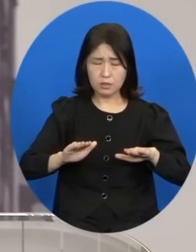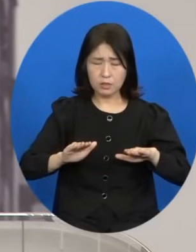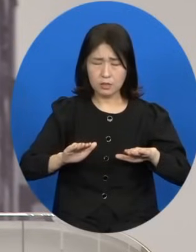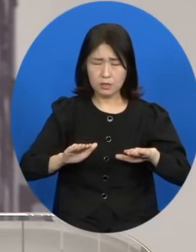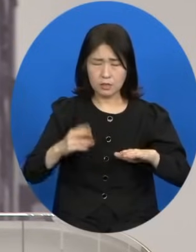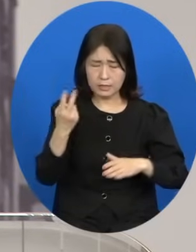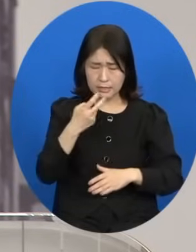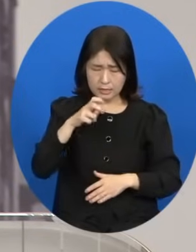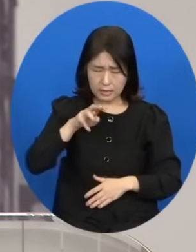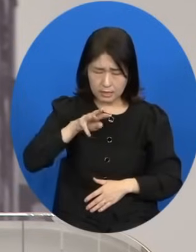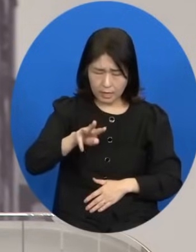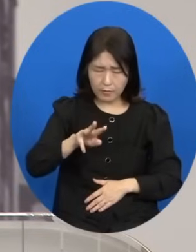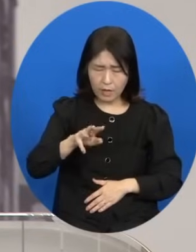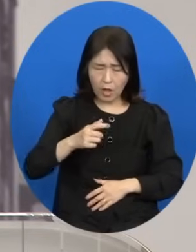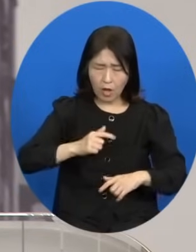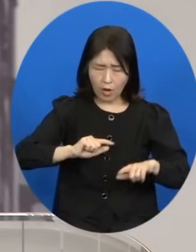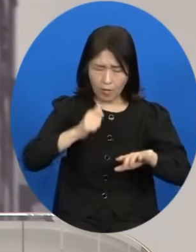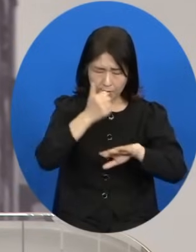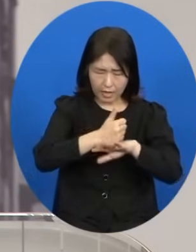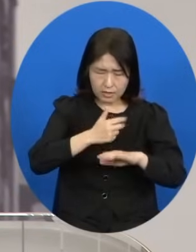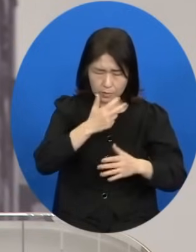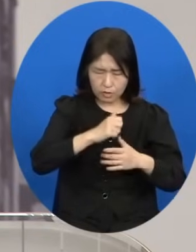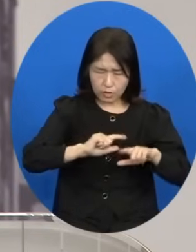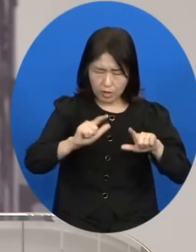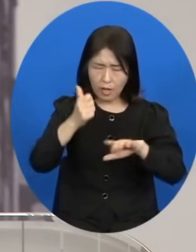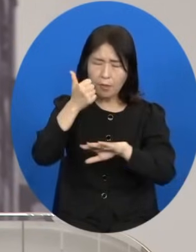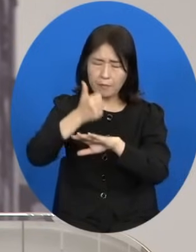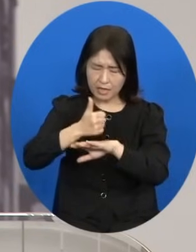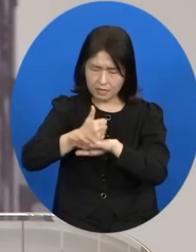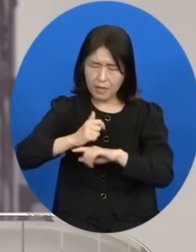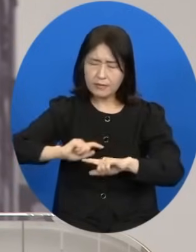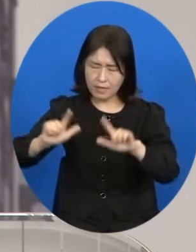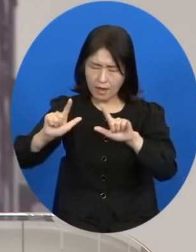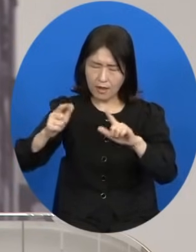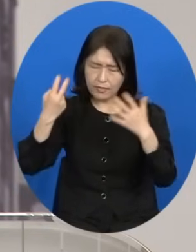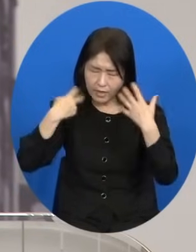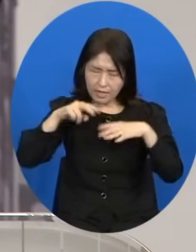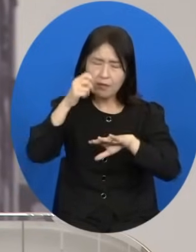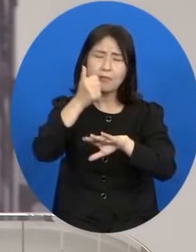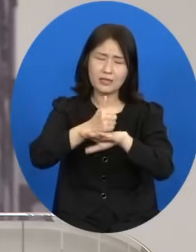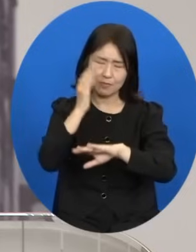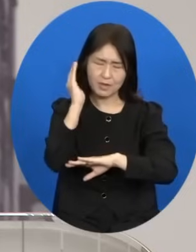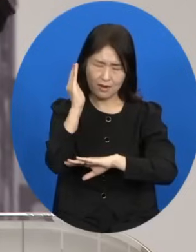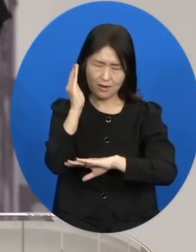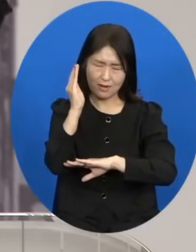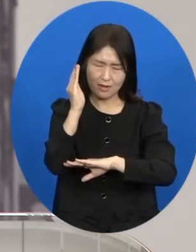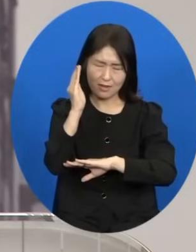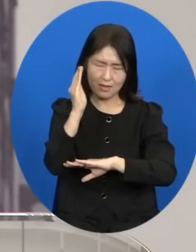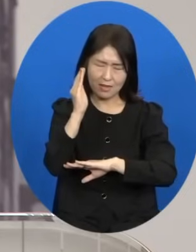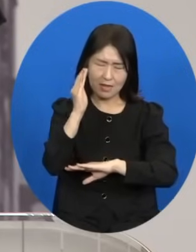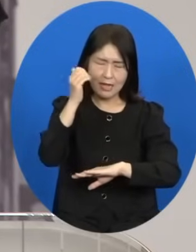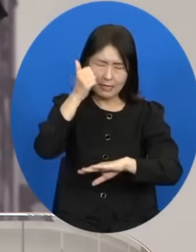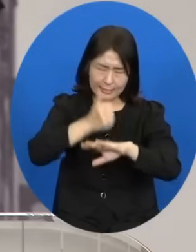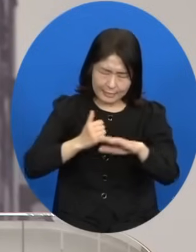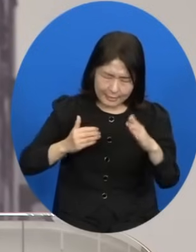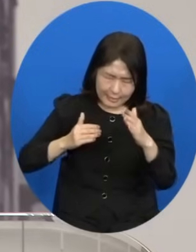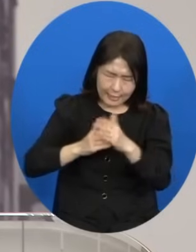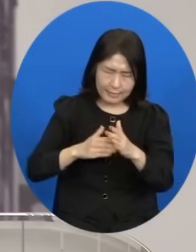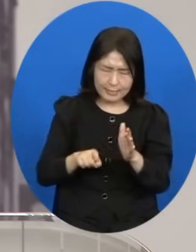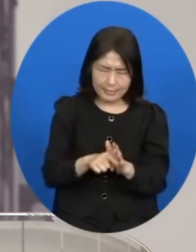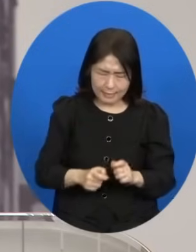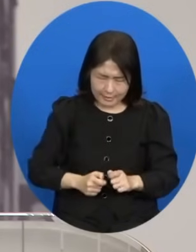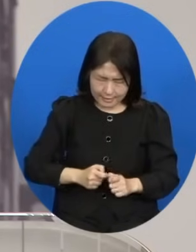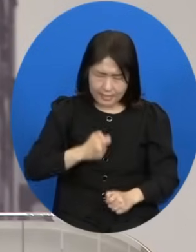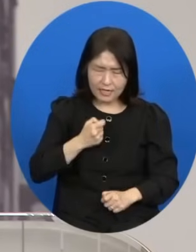2023년 마지막 주일 마지막 날 다니엘서의 마지막 장을 묵상하며 다시 한번 끝까지 신실하게